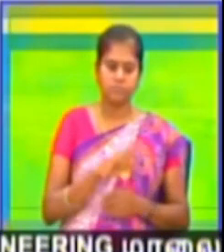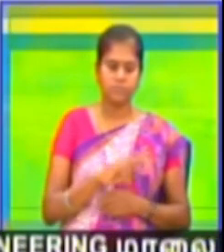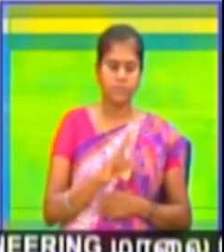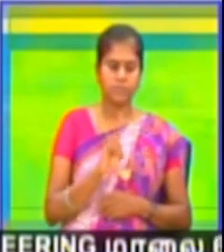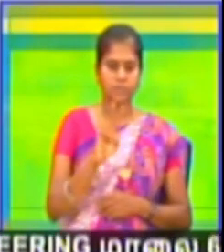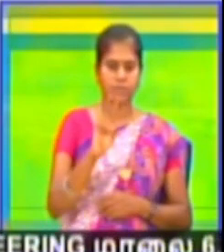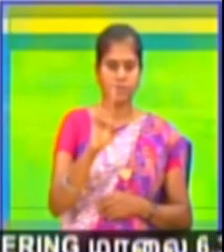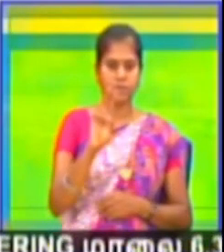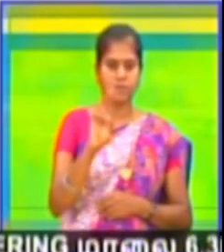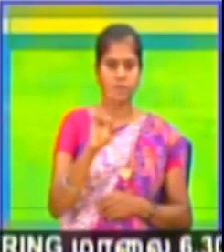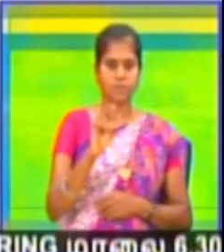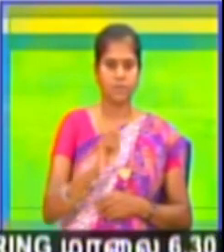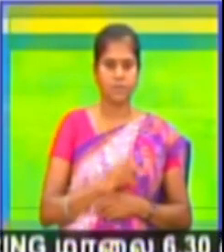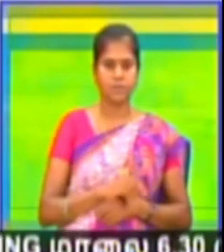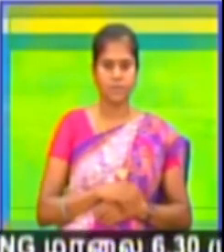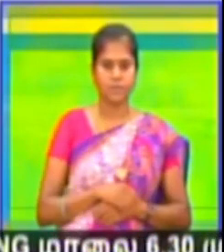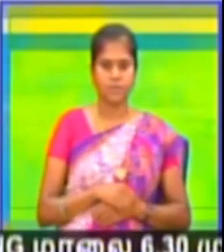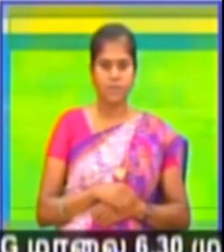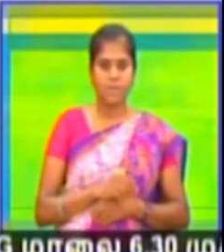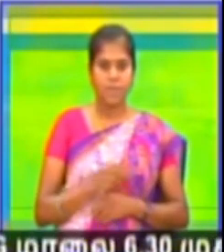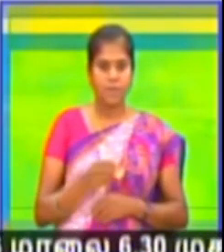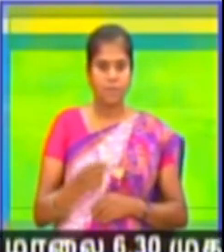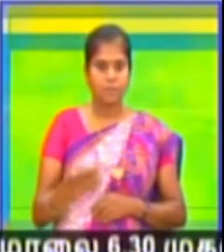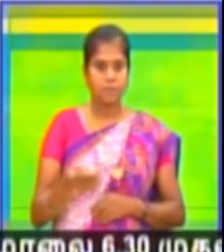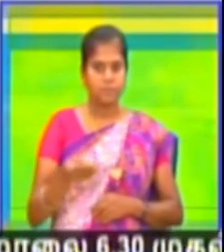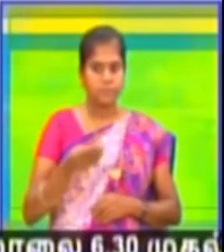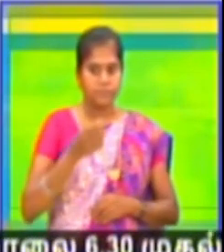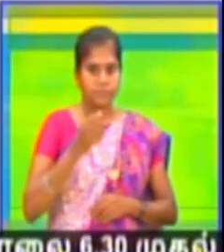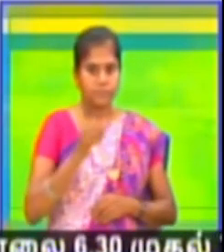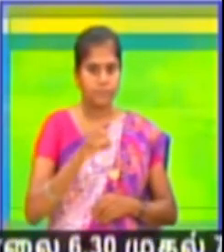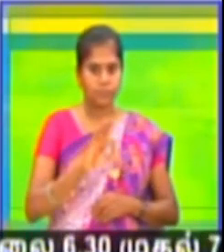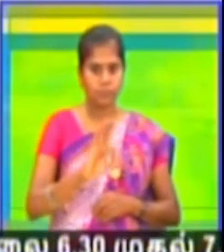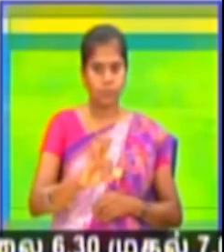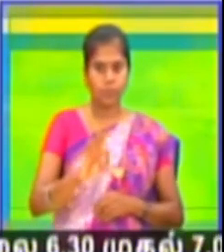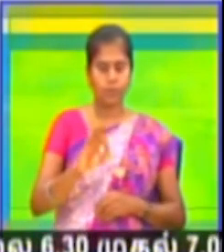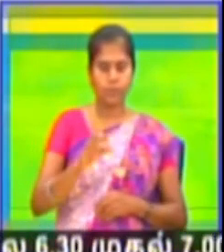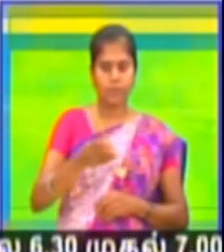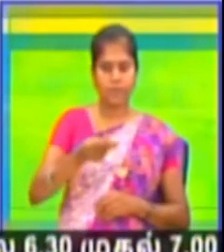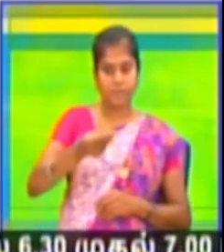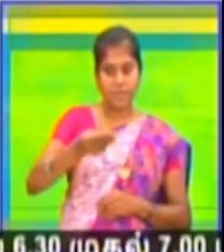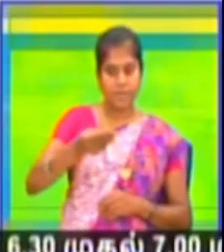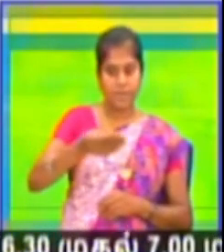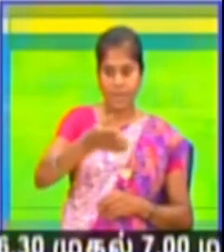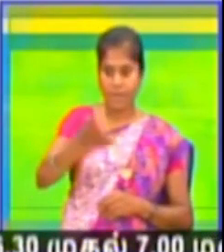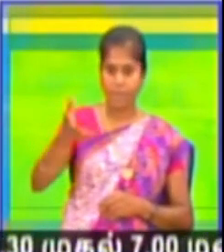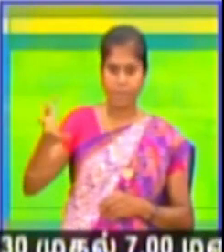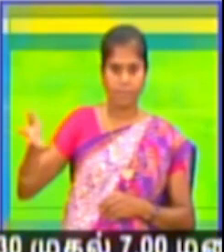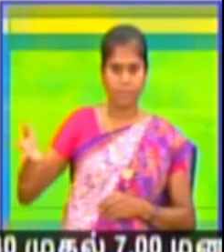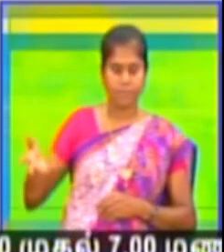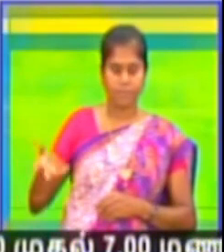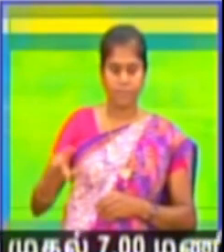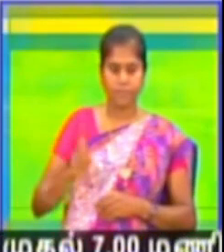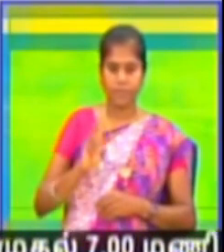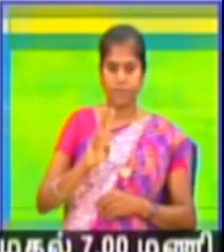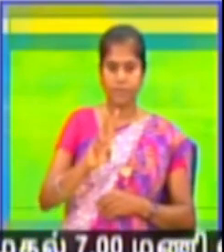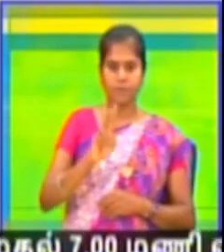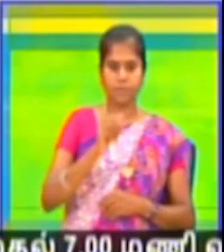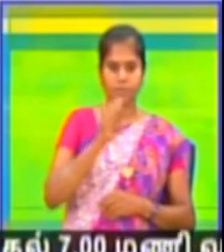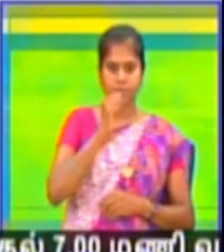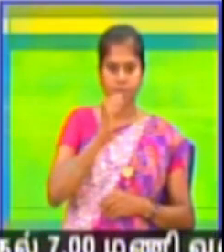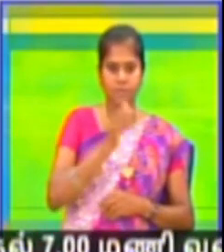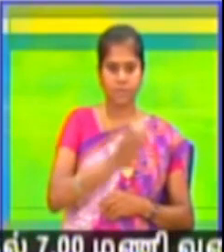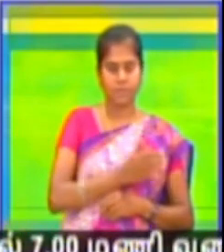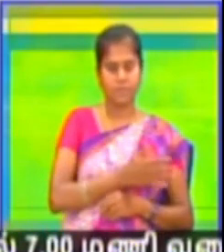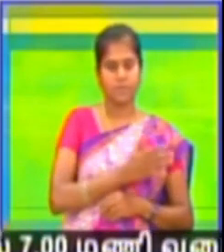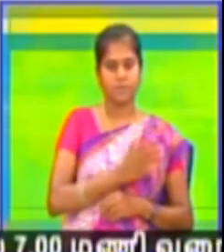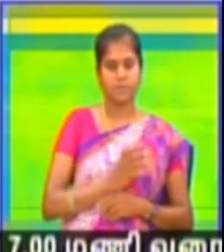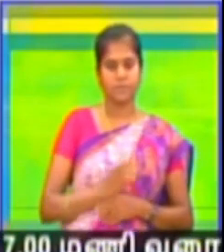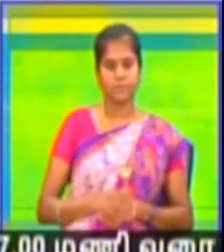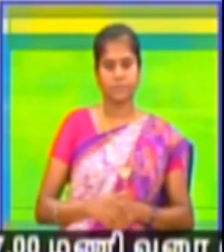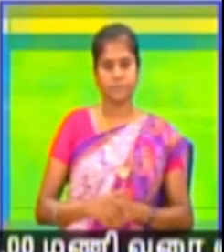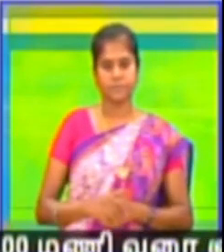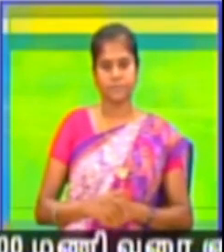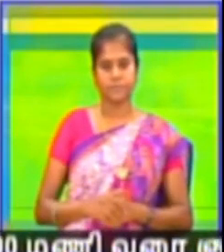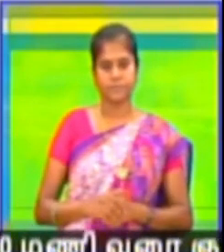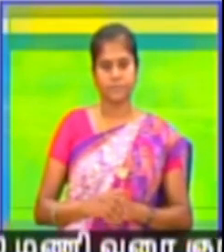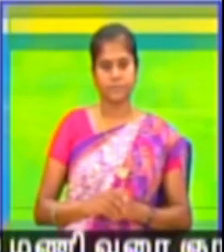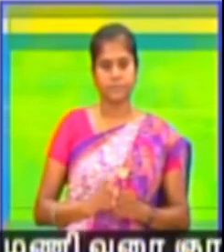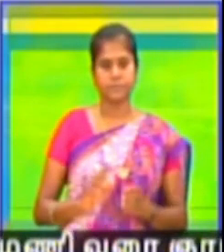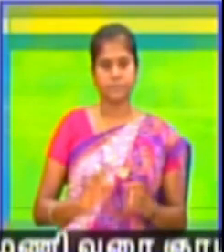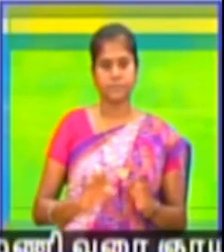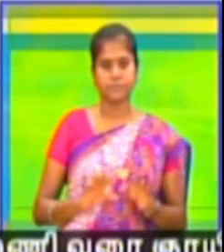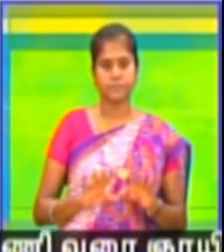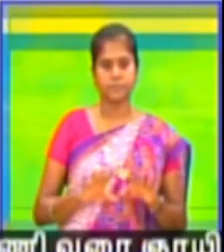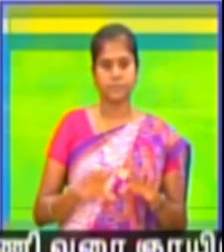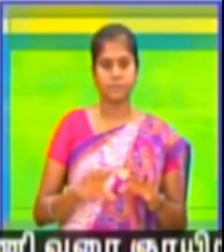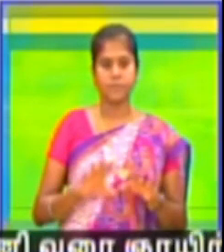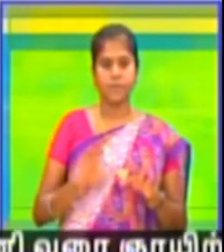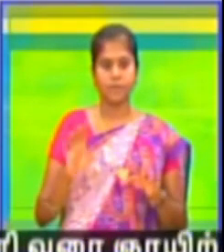நீரில் காணப்படுது. இந்த கிழக்கு மேற்காக அப்பலேஷியன் உயர்நிலங்கள் முதல் இந்த ராக்கி